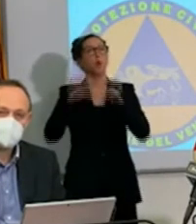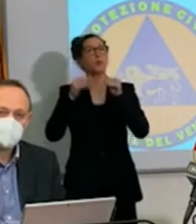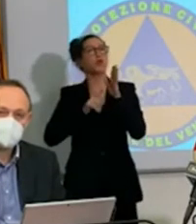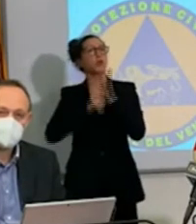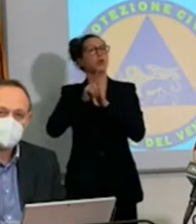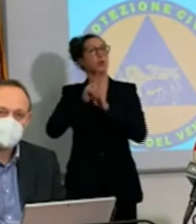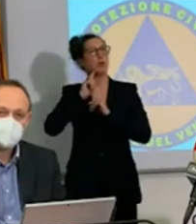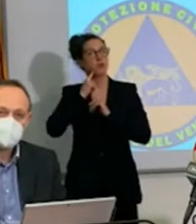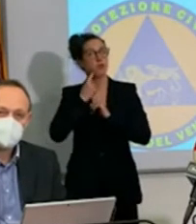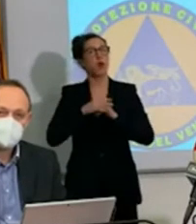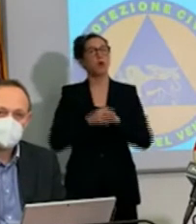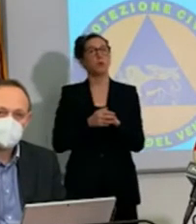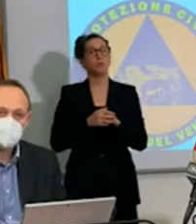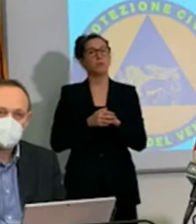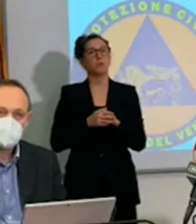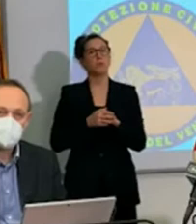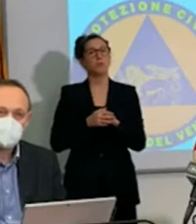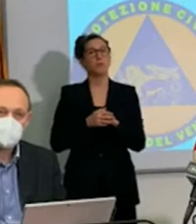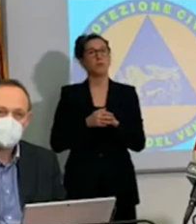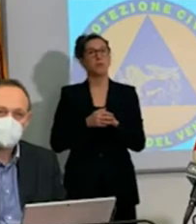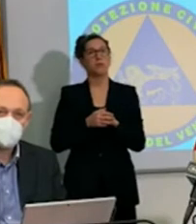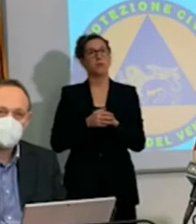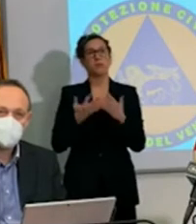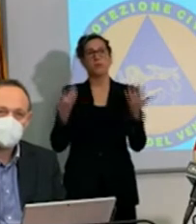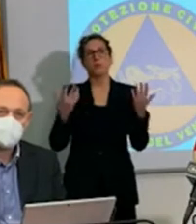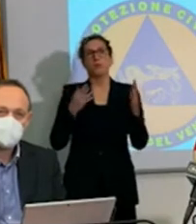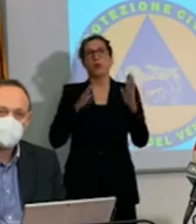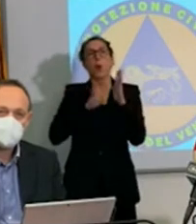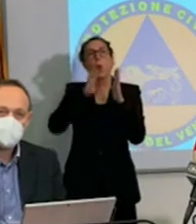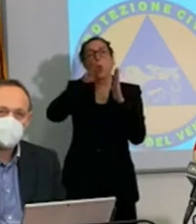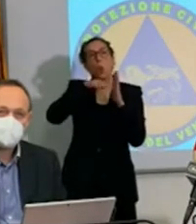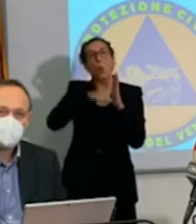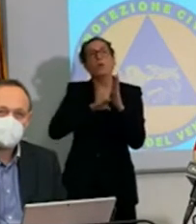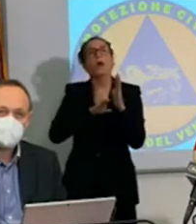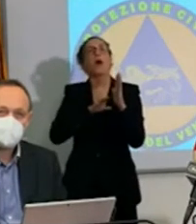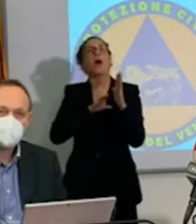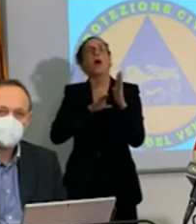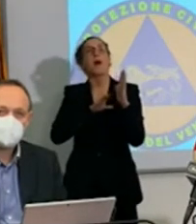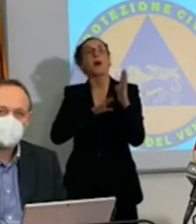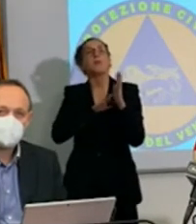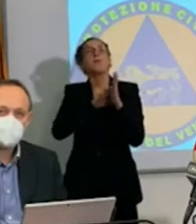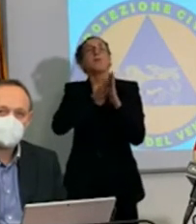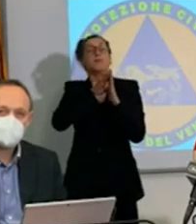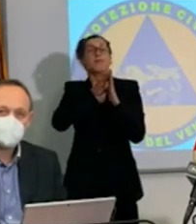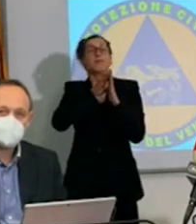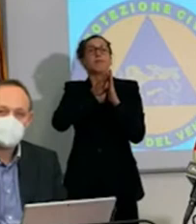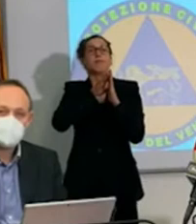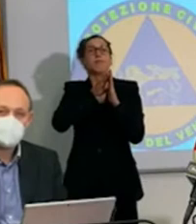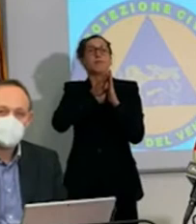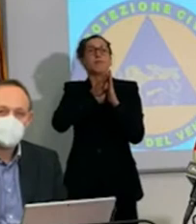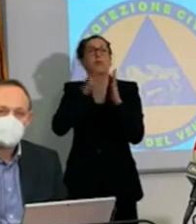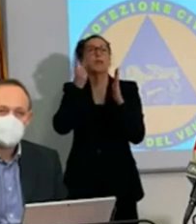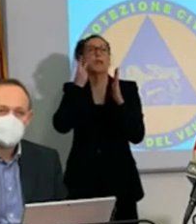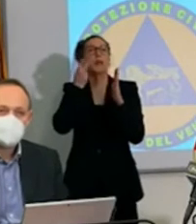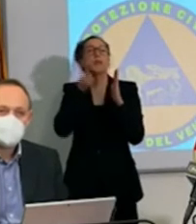abbiamo di essere entrati nella parte alta della curva vedremo quanto durerà ovvio è che oggi previsioni